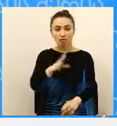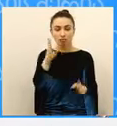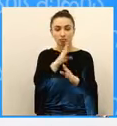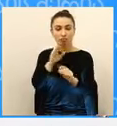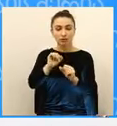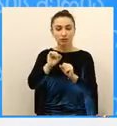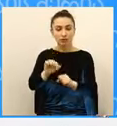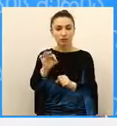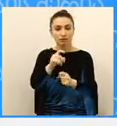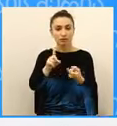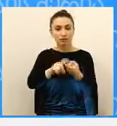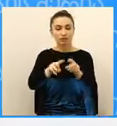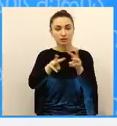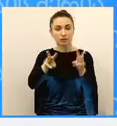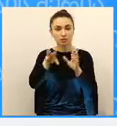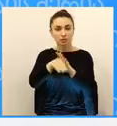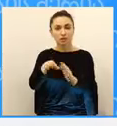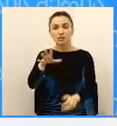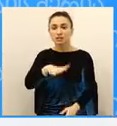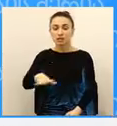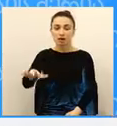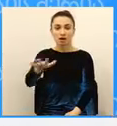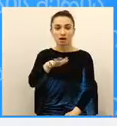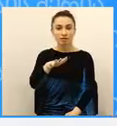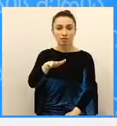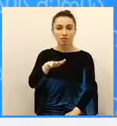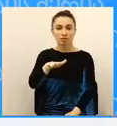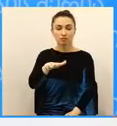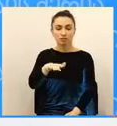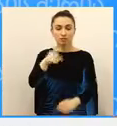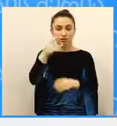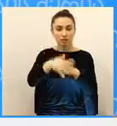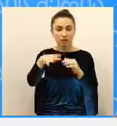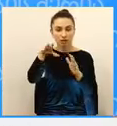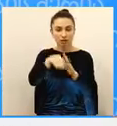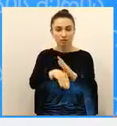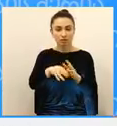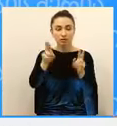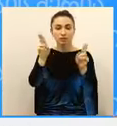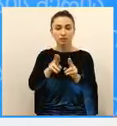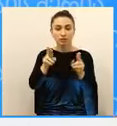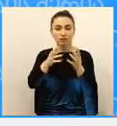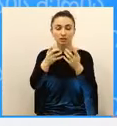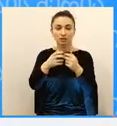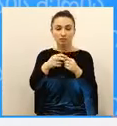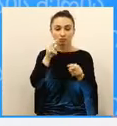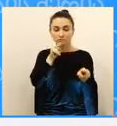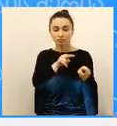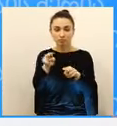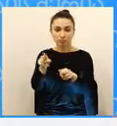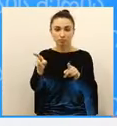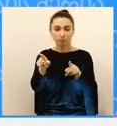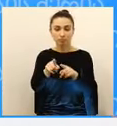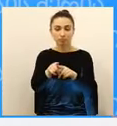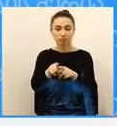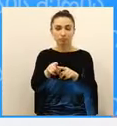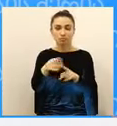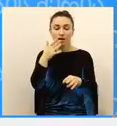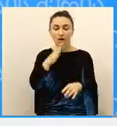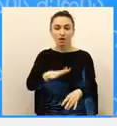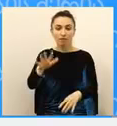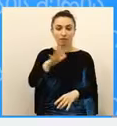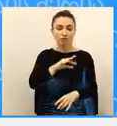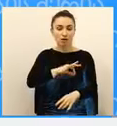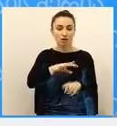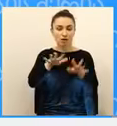se susebis dațui sa ministro și sakartolos meteorologii centri, sakartolos standardebis, tehnicul reglamentul sa da meteorologii eronul